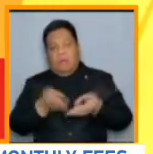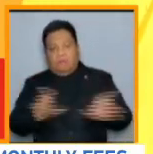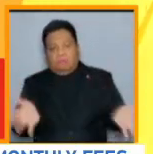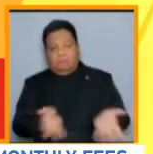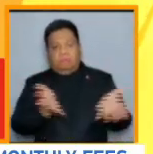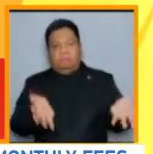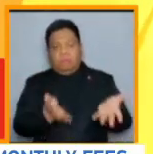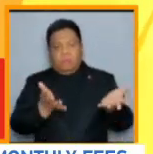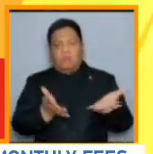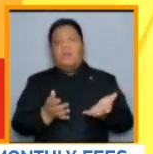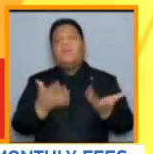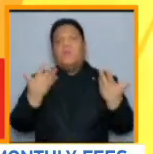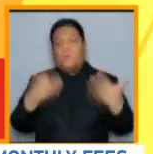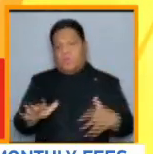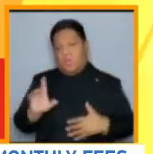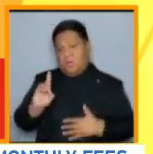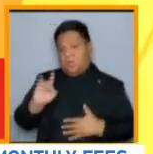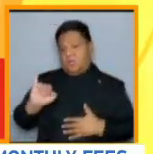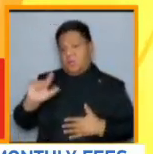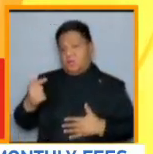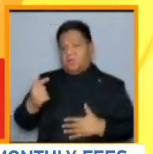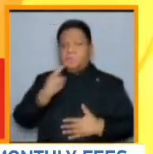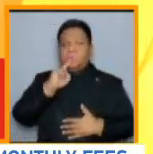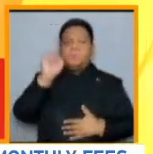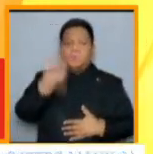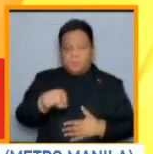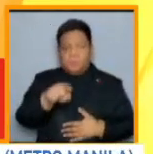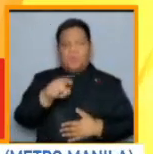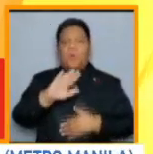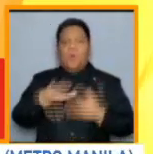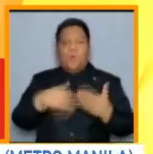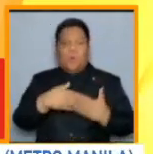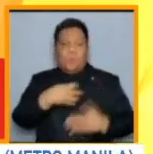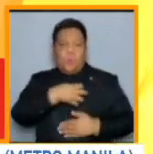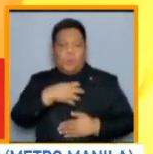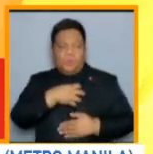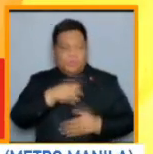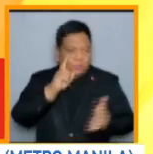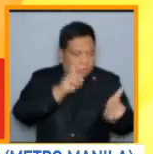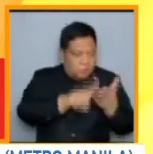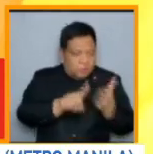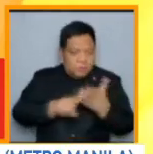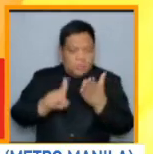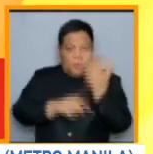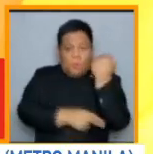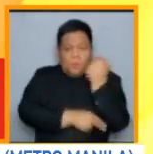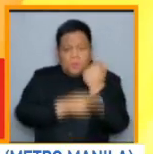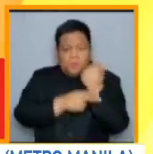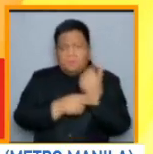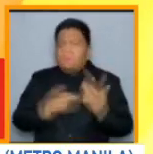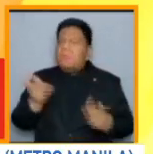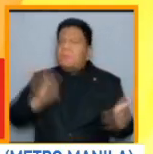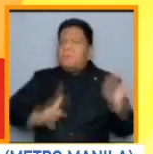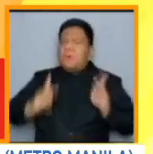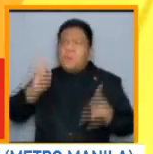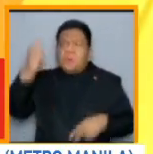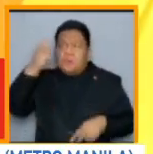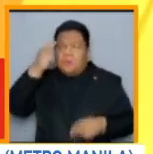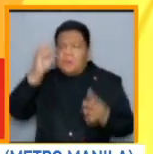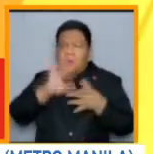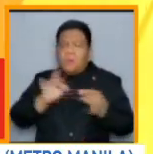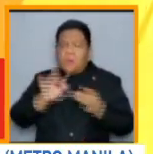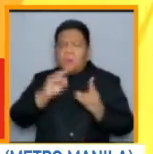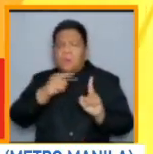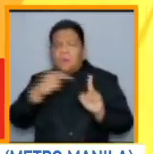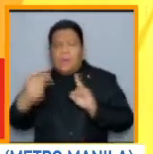mga quarantine hotel. Kung ang mga kapuso naman natin ang tatanungin, ano pa kaya ang dapat gawin ng pamahalaan laban sa mga lumalabag sa quarantine